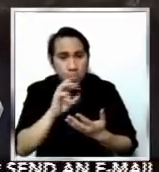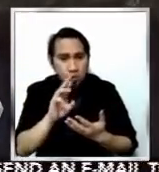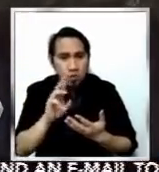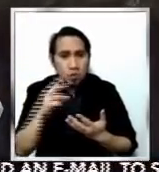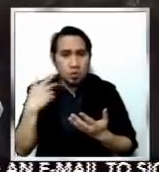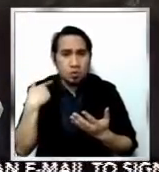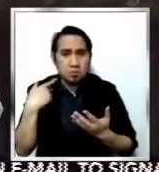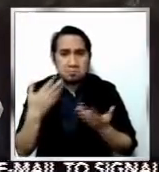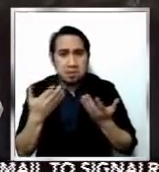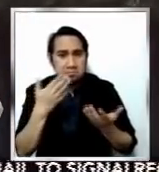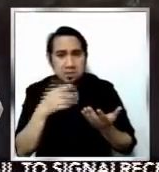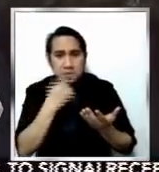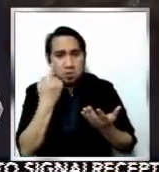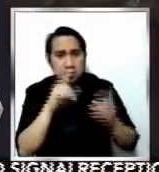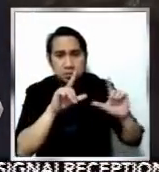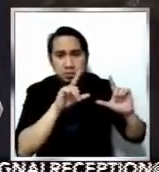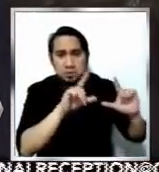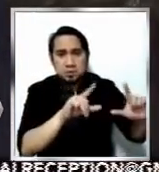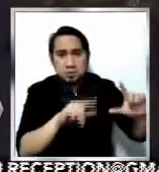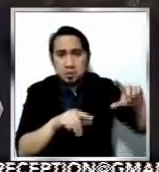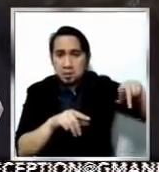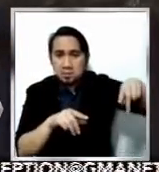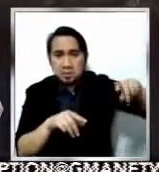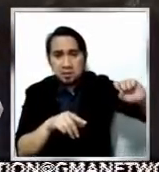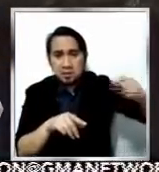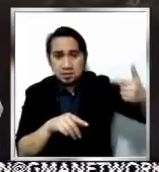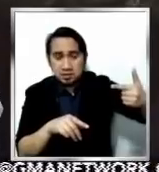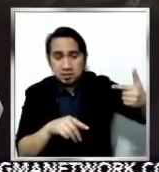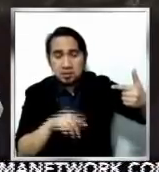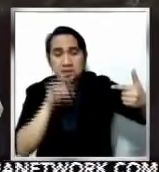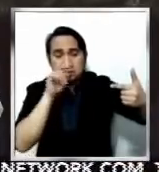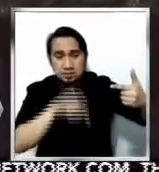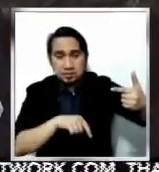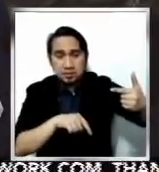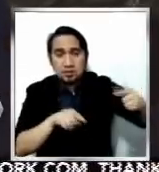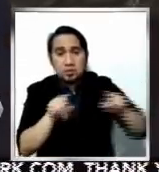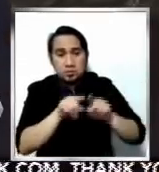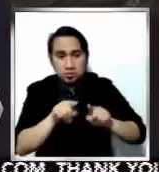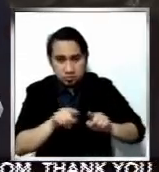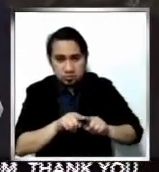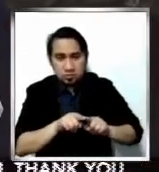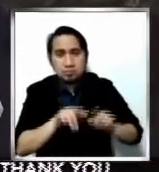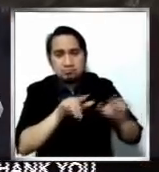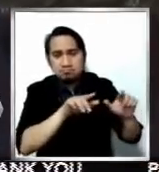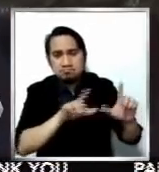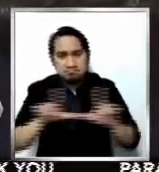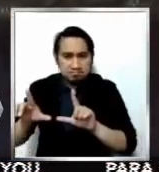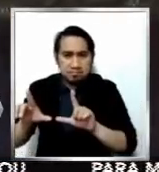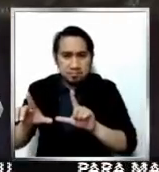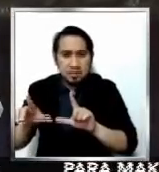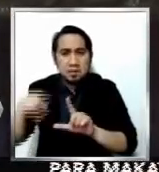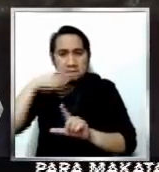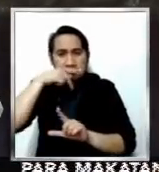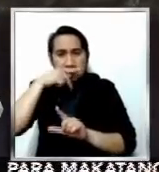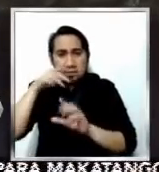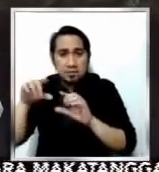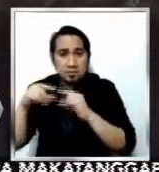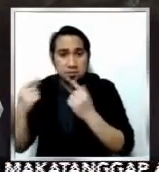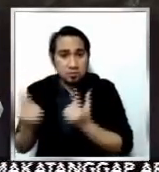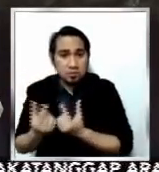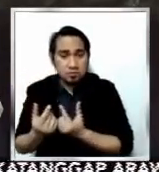sa PSG, eh medyo sakupin nyo na rin yung privado. Kung dito yan tinurukan at nandito yung